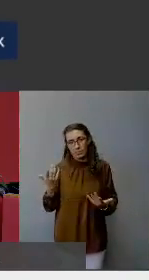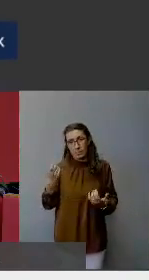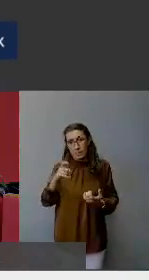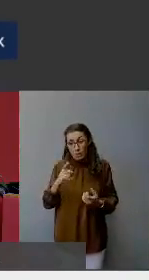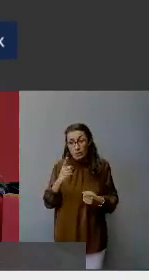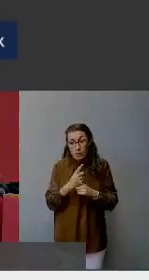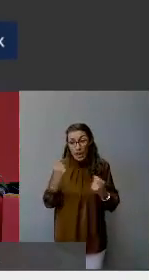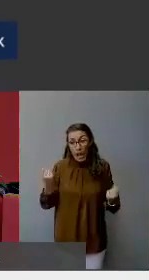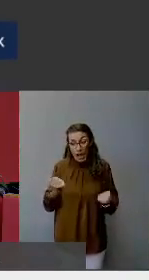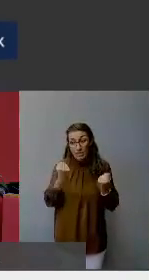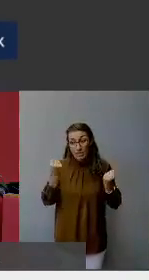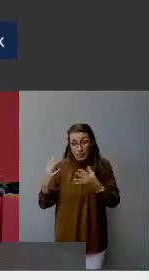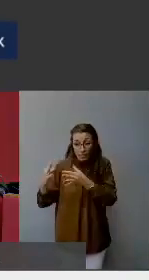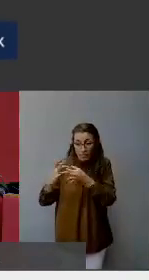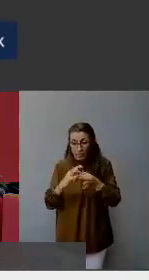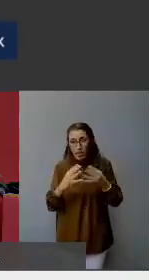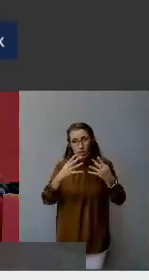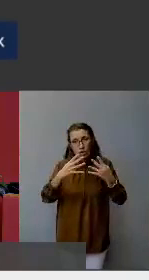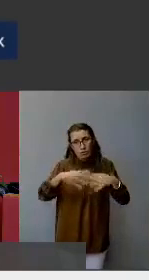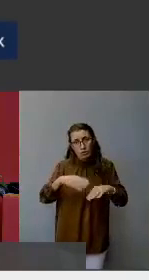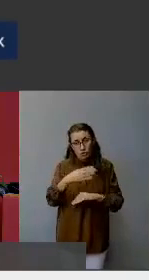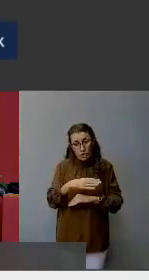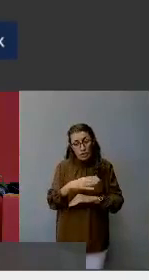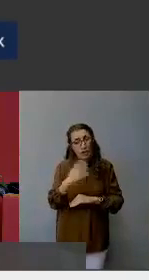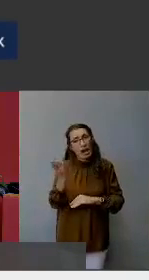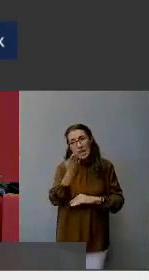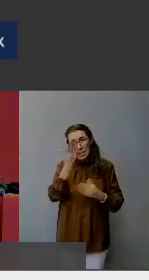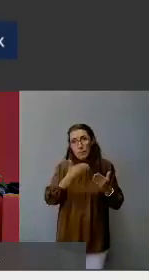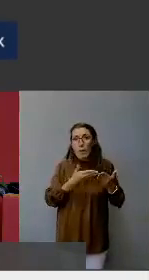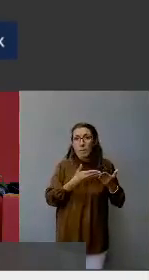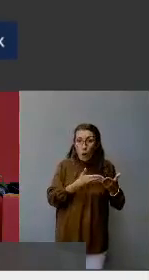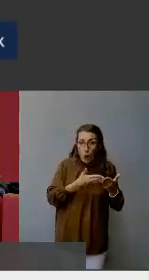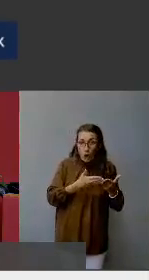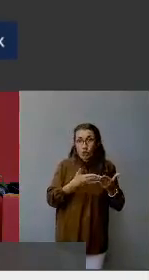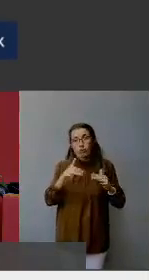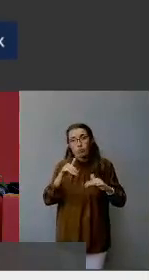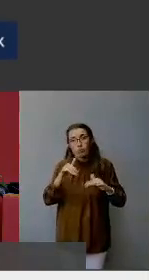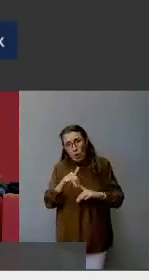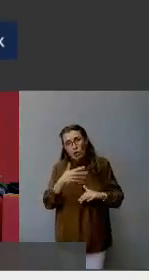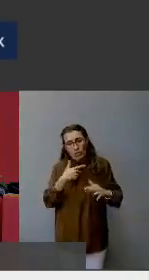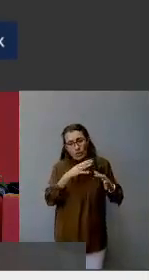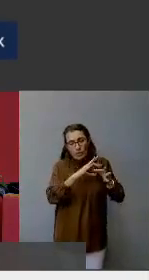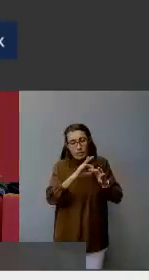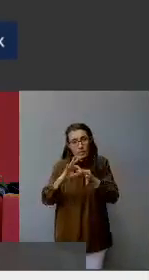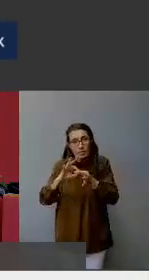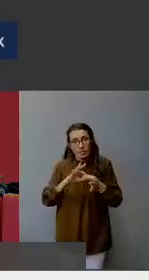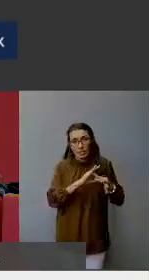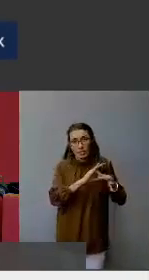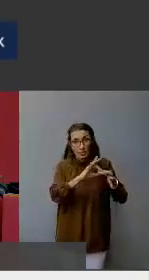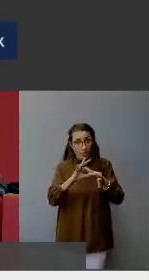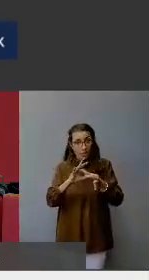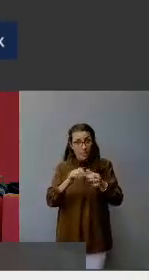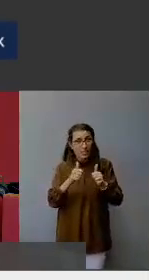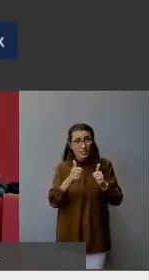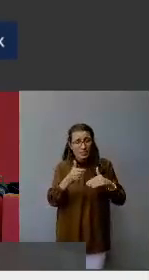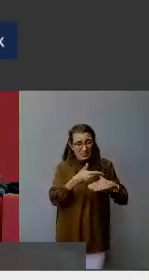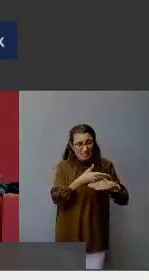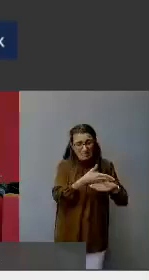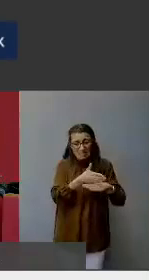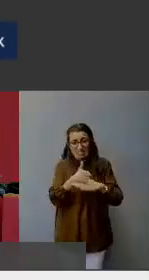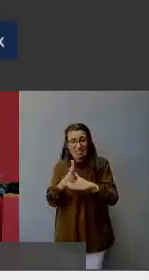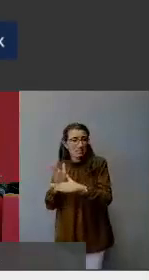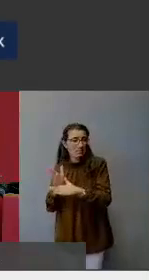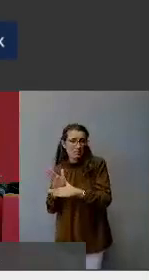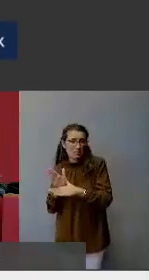logistiche della città che sia questo anche quella del porto ma dell'areoporto cioè non si continui a spezzettare quello che è